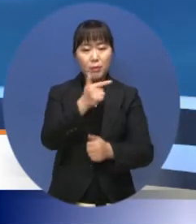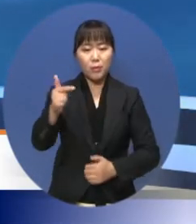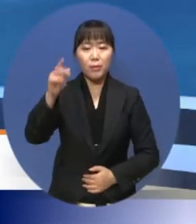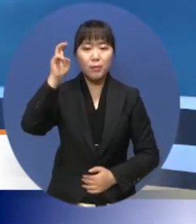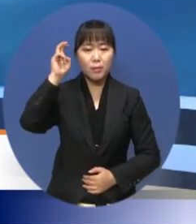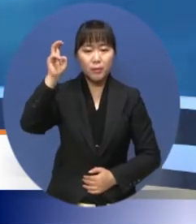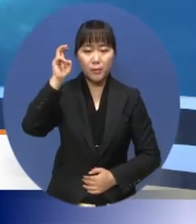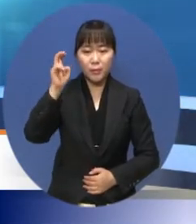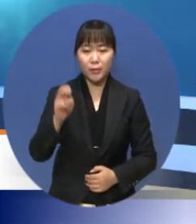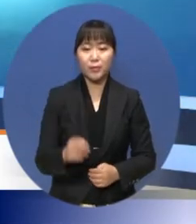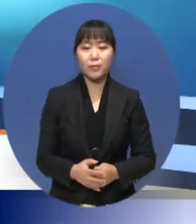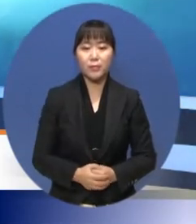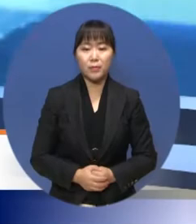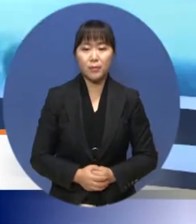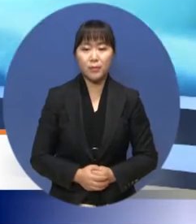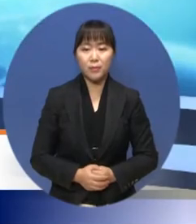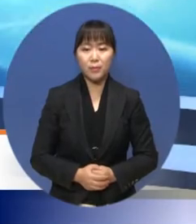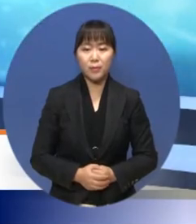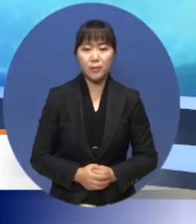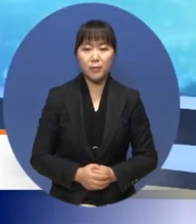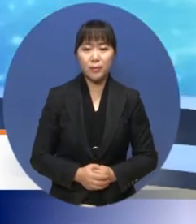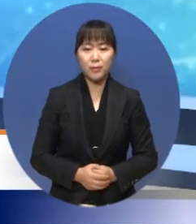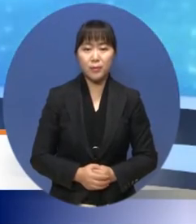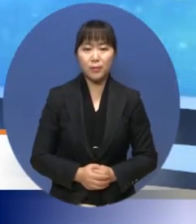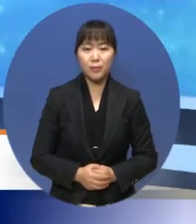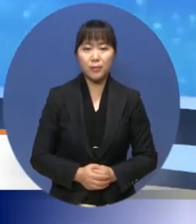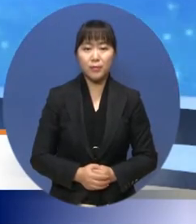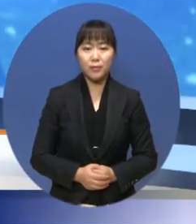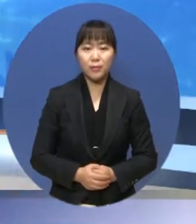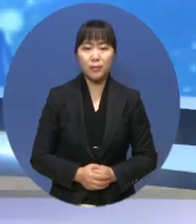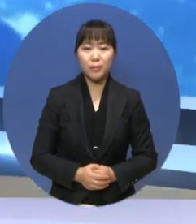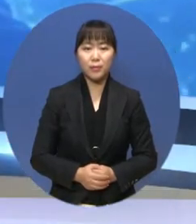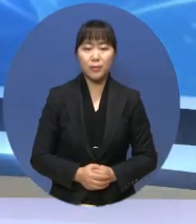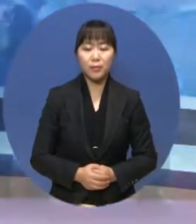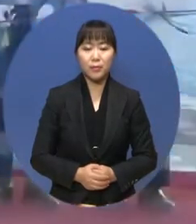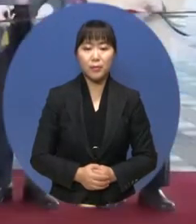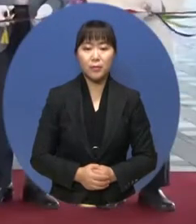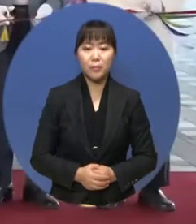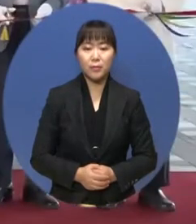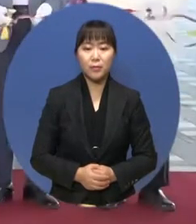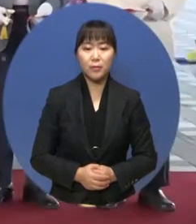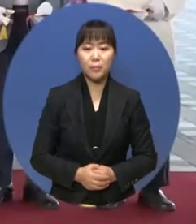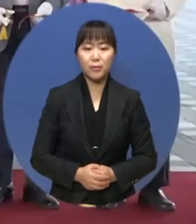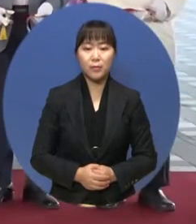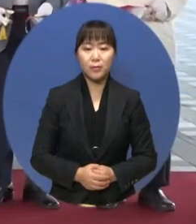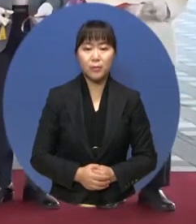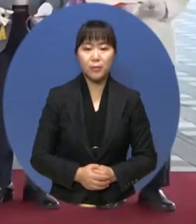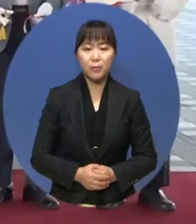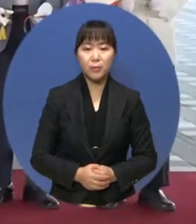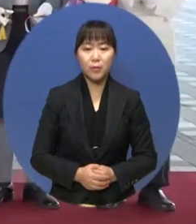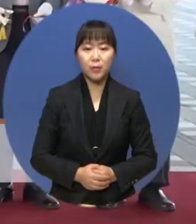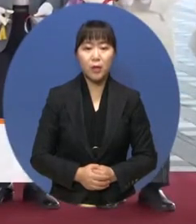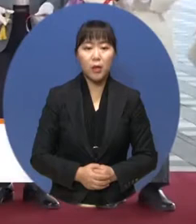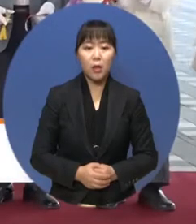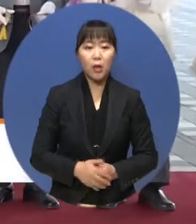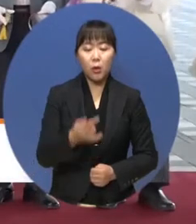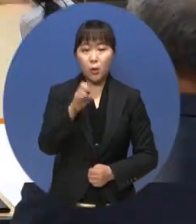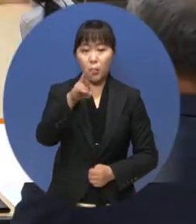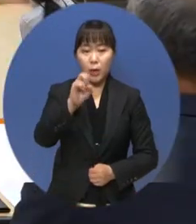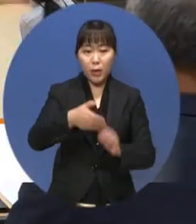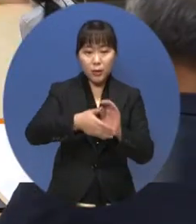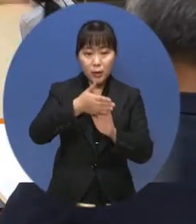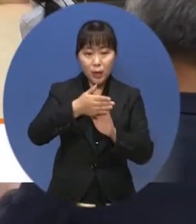할 것으로 기대됩니다 이영춘 기자가 보도합니다 0 양씨가 중 마권 역